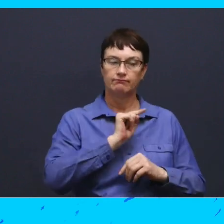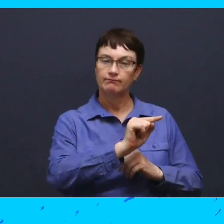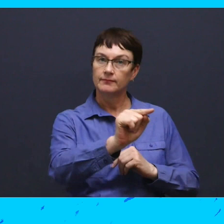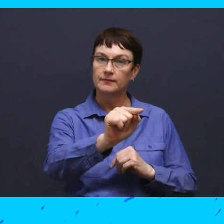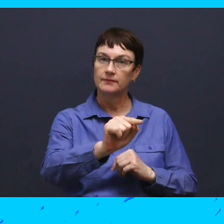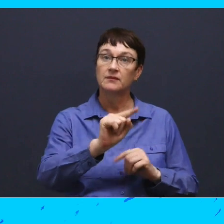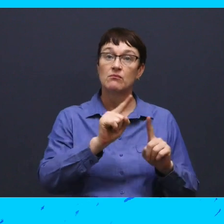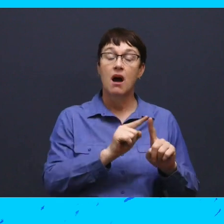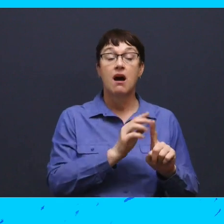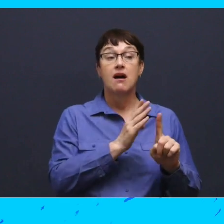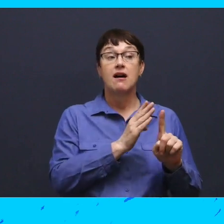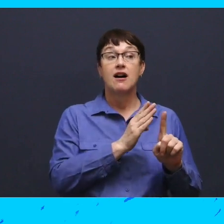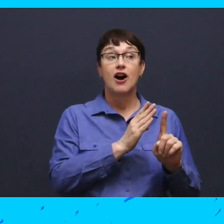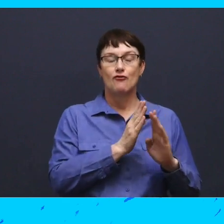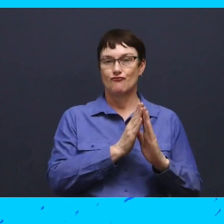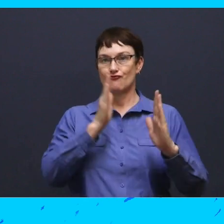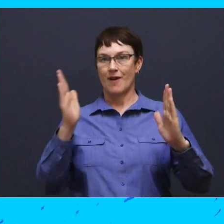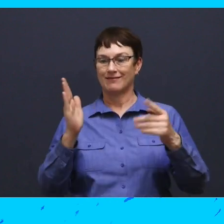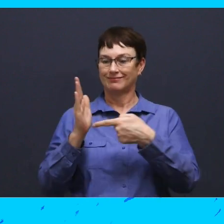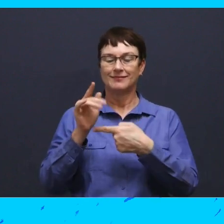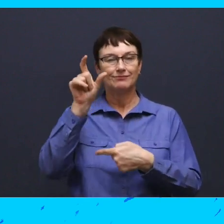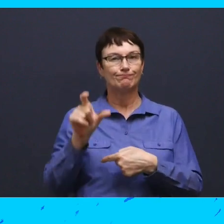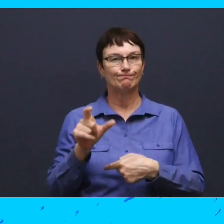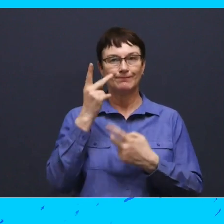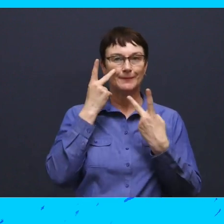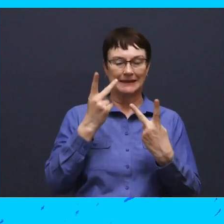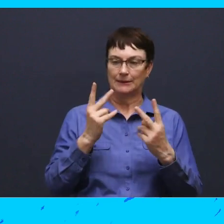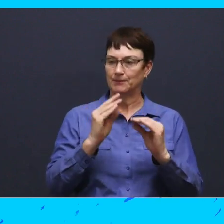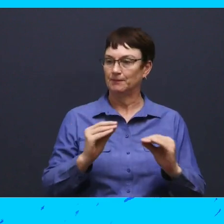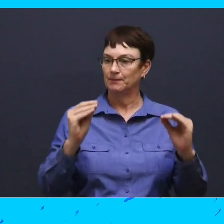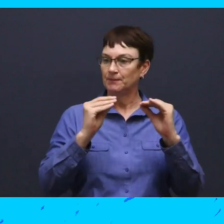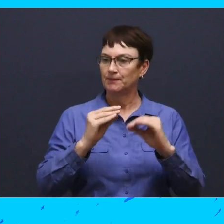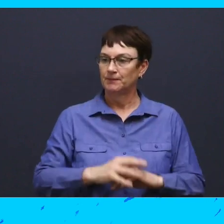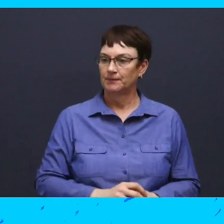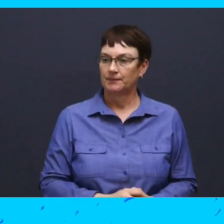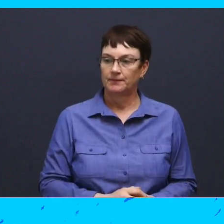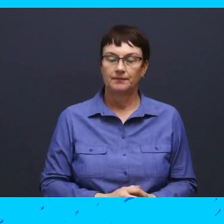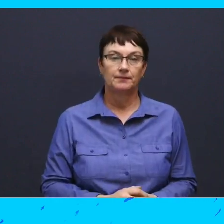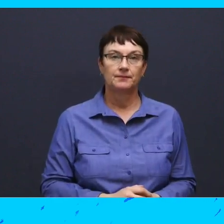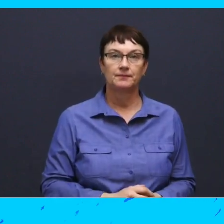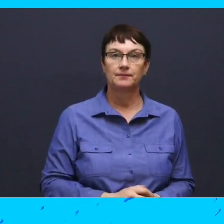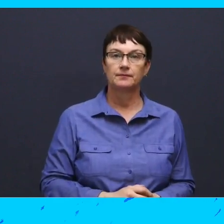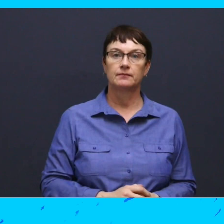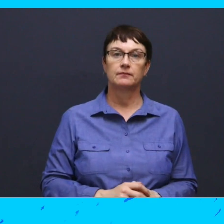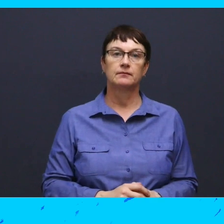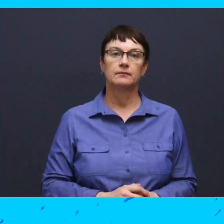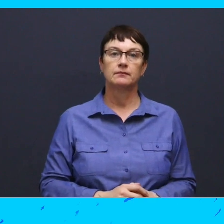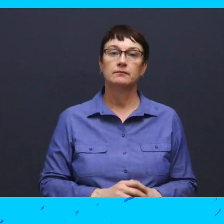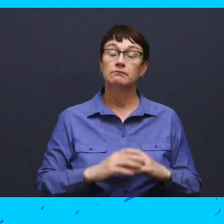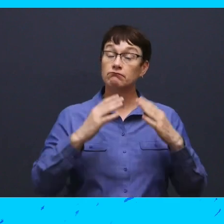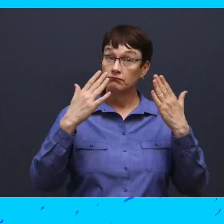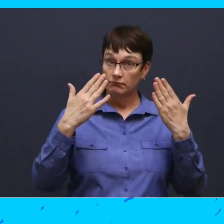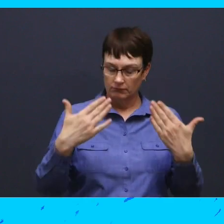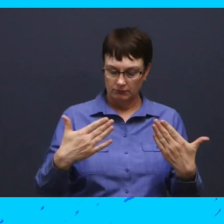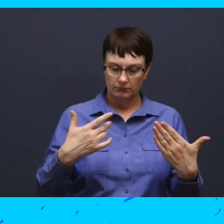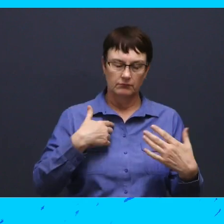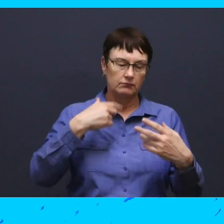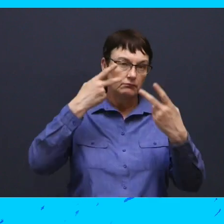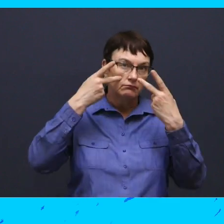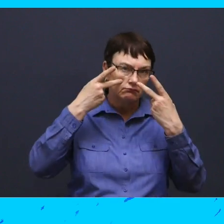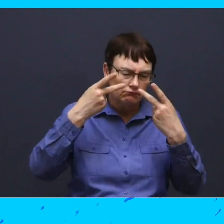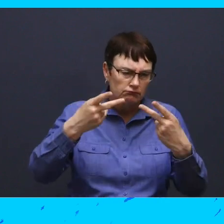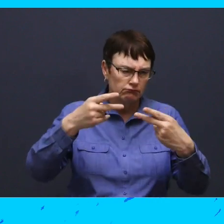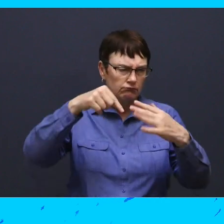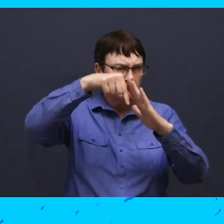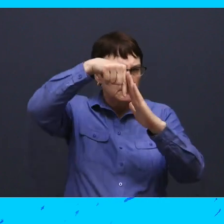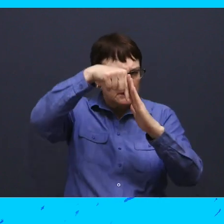27% des adolescents que vous voyez à gauche n'ont pas d'accès aux méthodes modernes